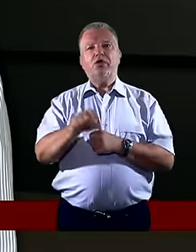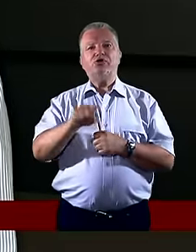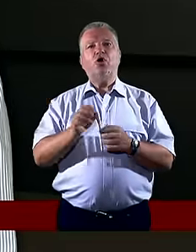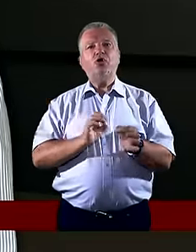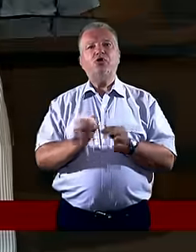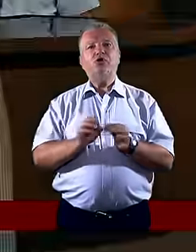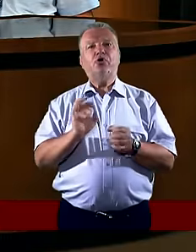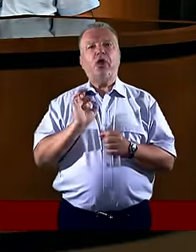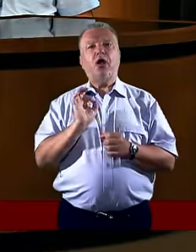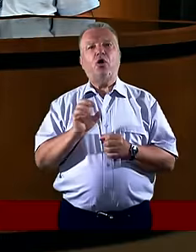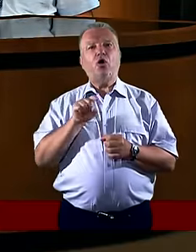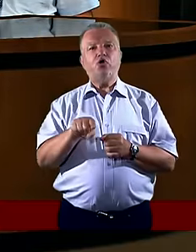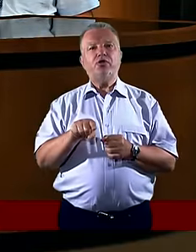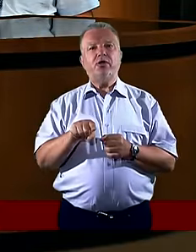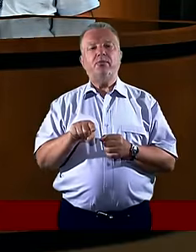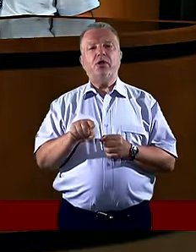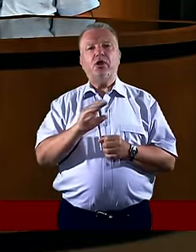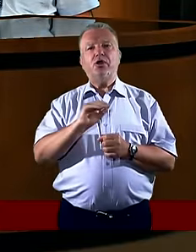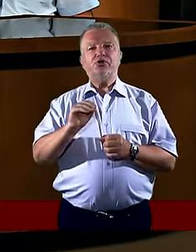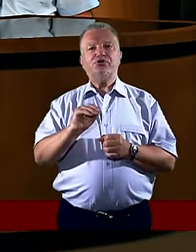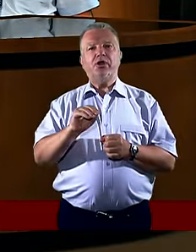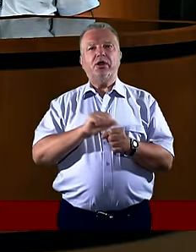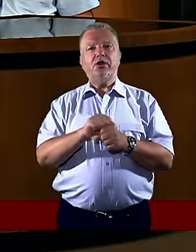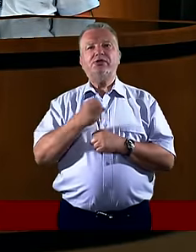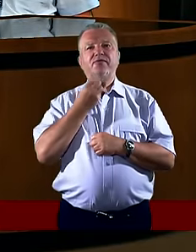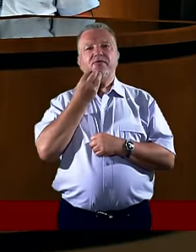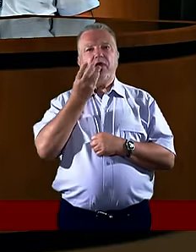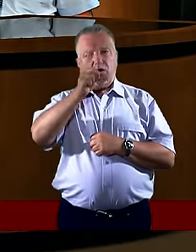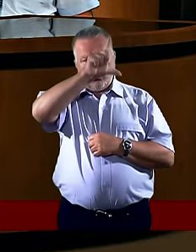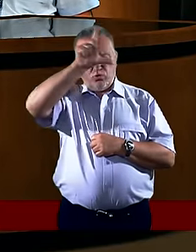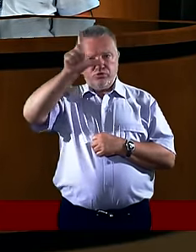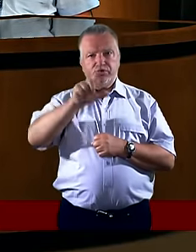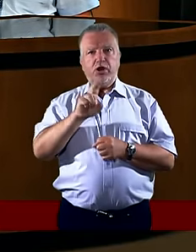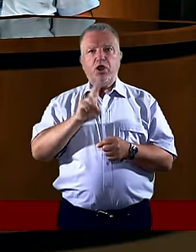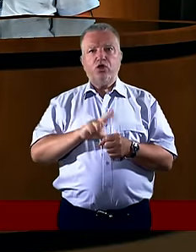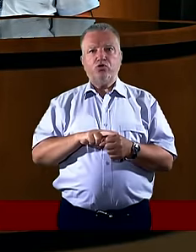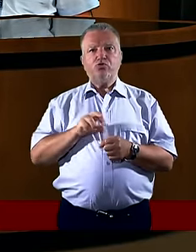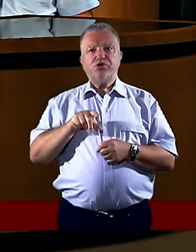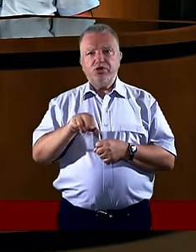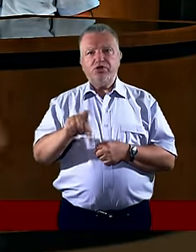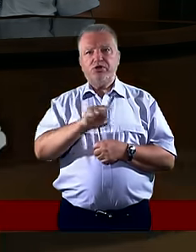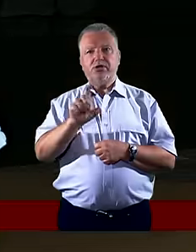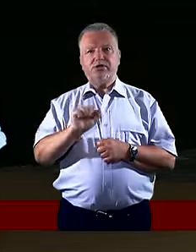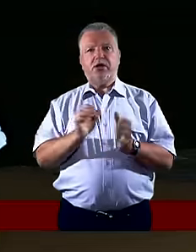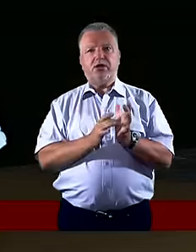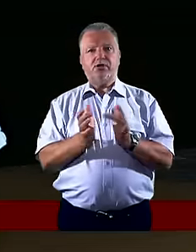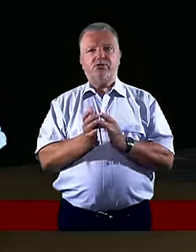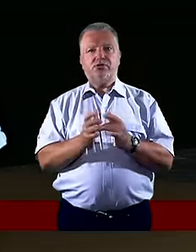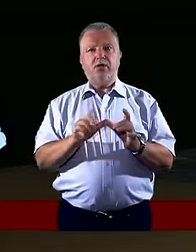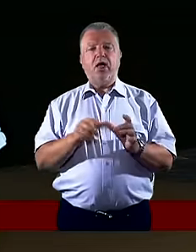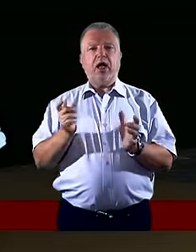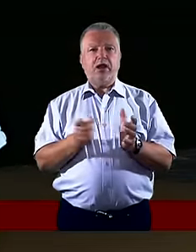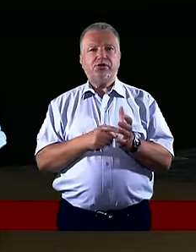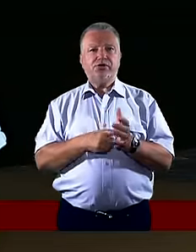Przede wszystkim jest to historia o tym, że jest wiele ludzi, którzy idzie za